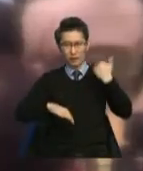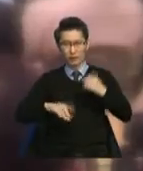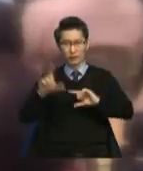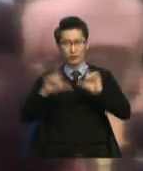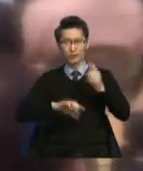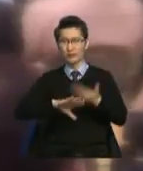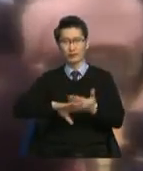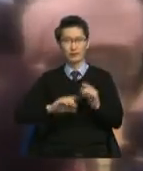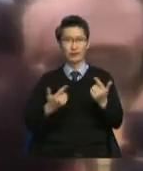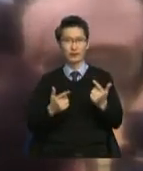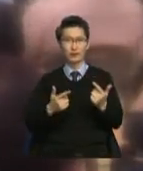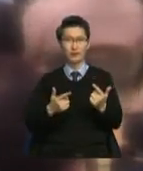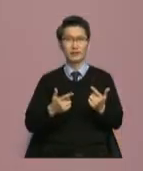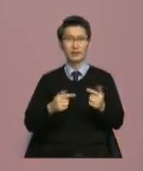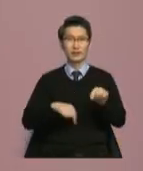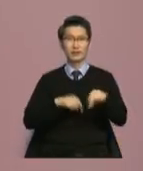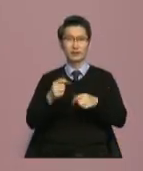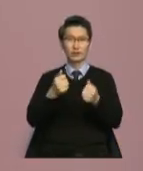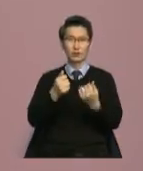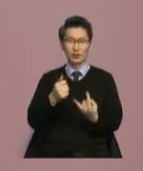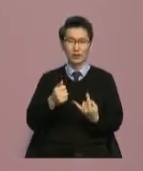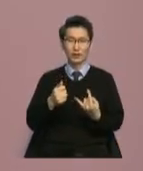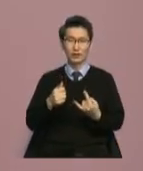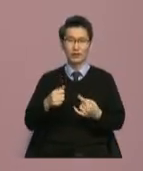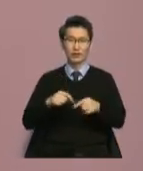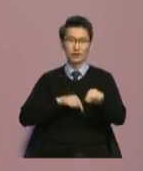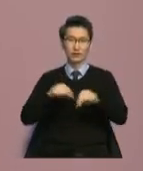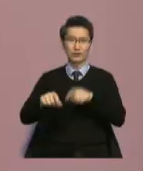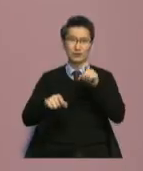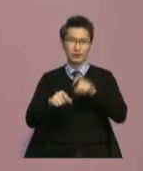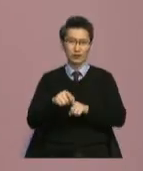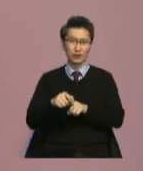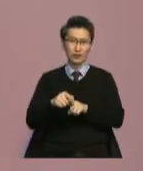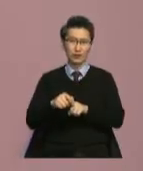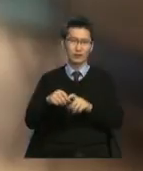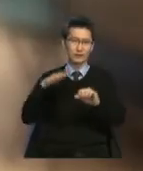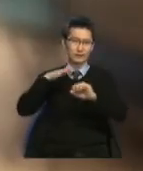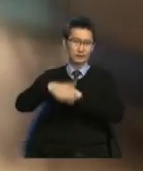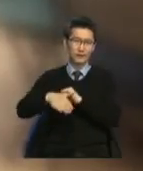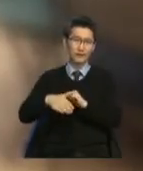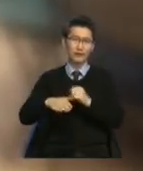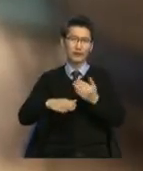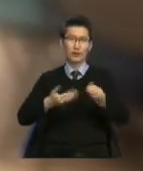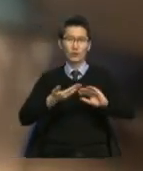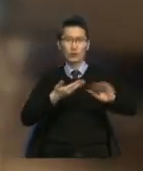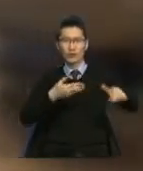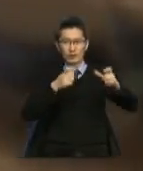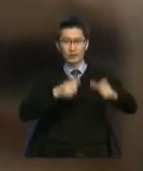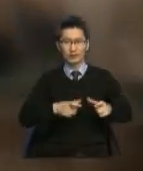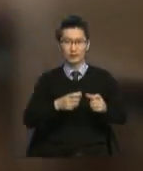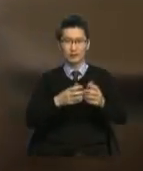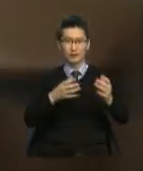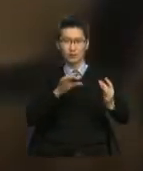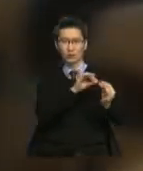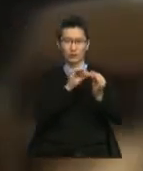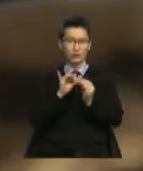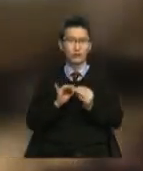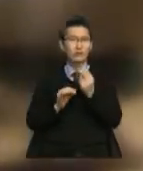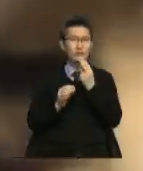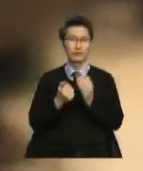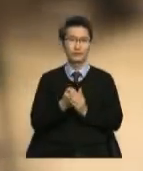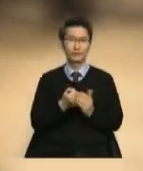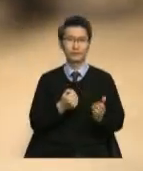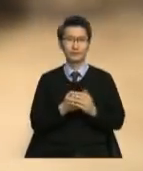것입니다. 주민자치회 구성원들의 정치적 성향과 시범동 이외 지역 주민들이 원하고 있지 않다는 점도